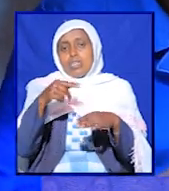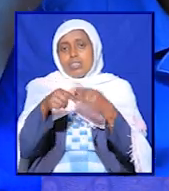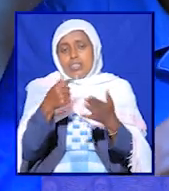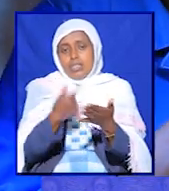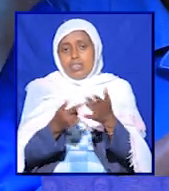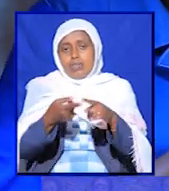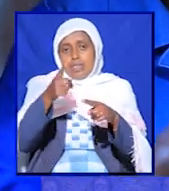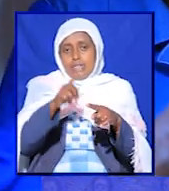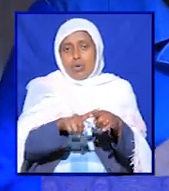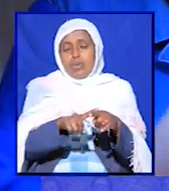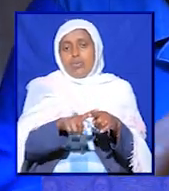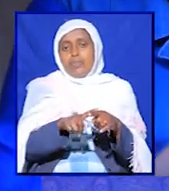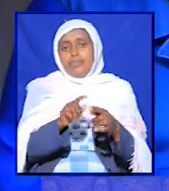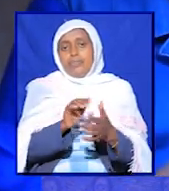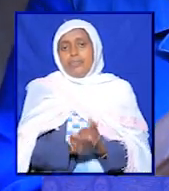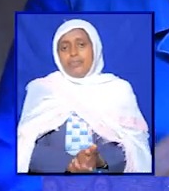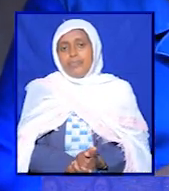እንደዚህ መልሰዋለሁ ወደዚህ ማለት ነው።